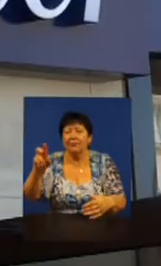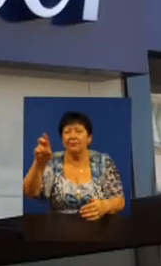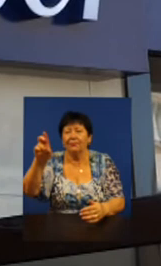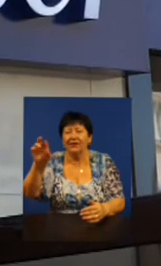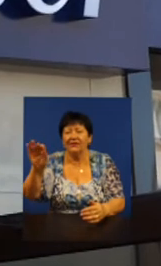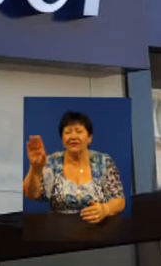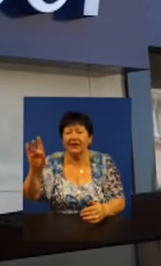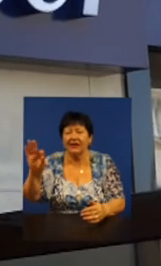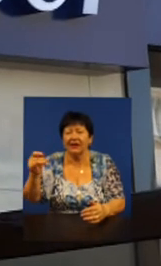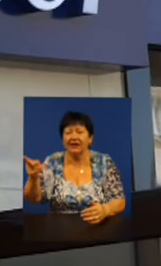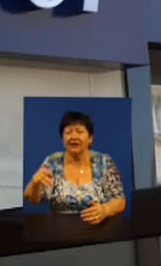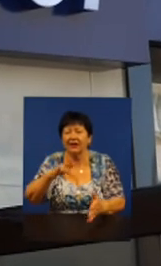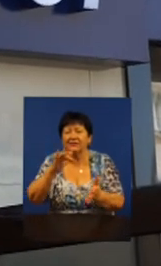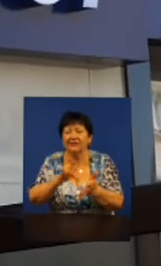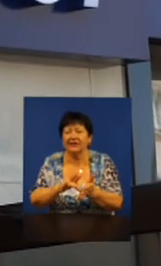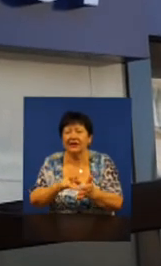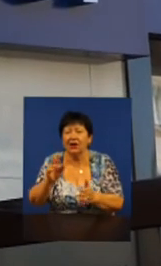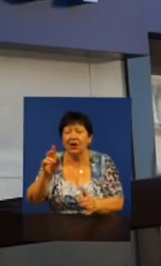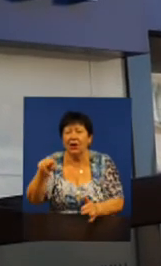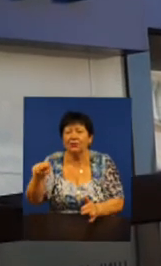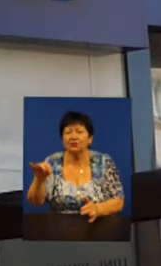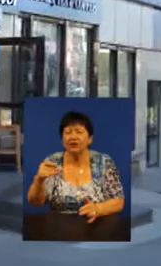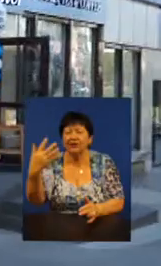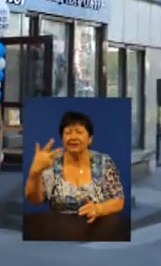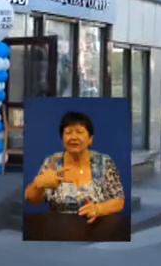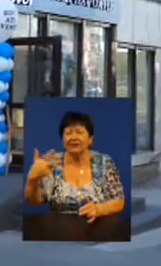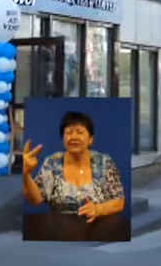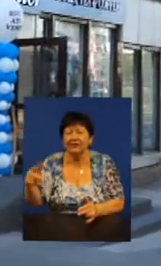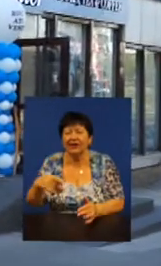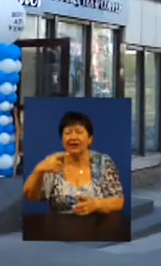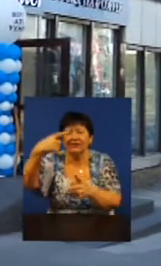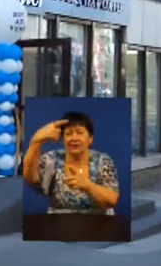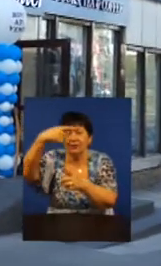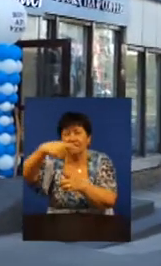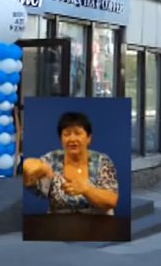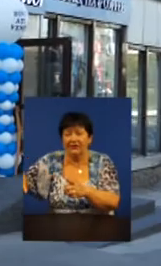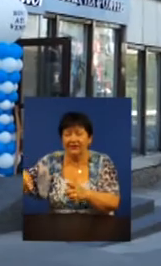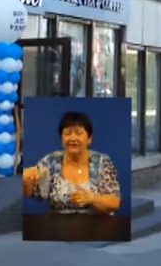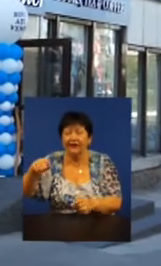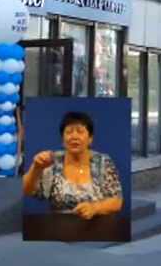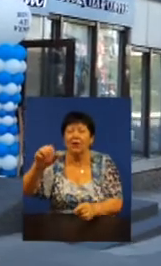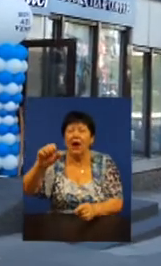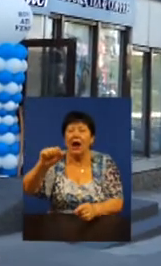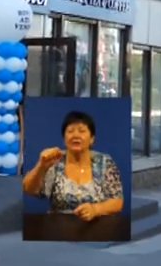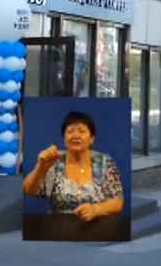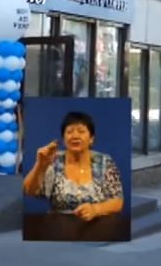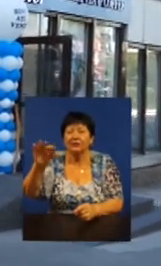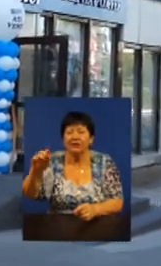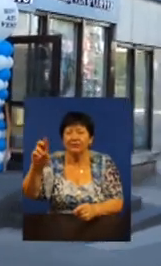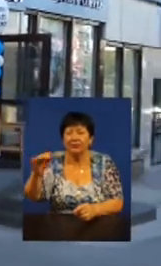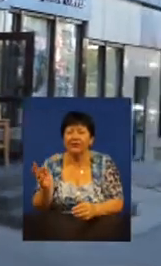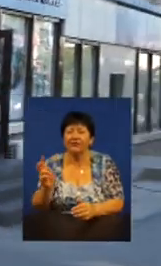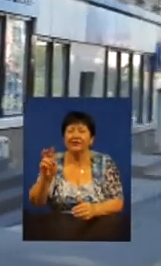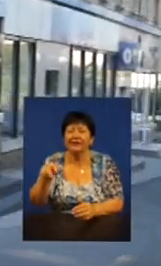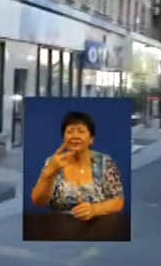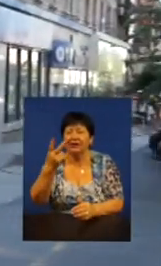centrul Chișinăului, strada Pușkin 35. Este o intersecție cu strada Alexandru cel Bun. Să intrăm în